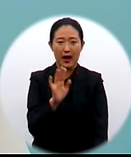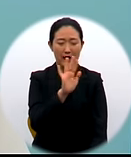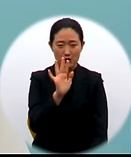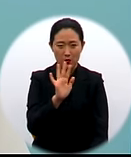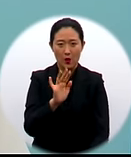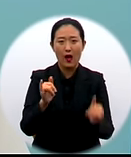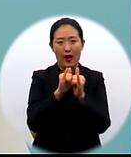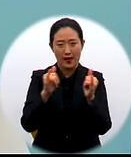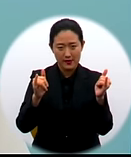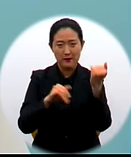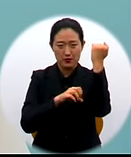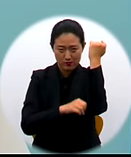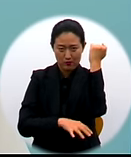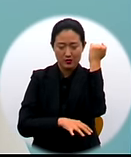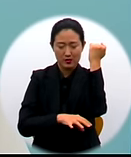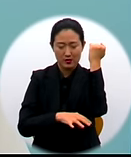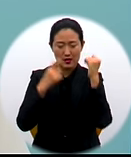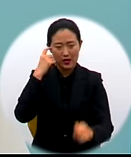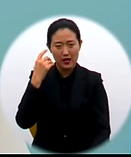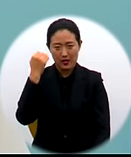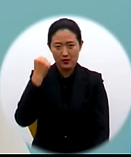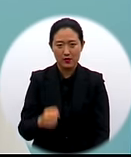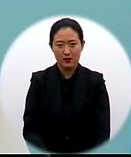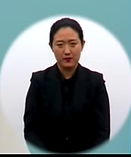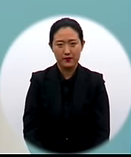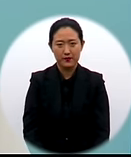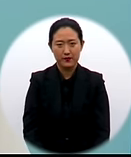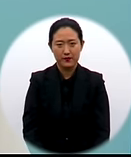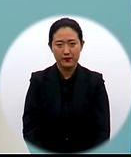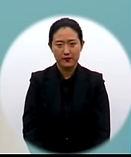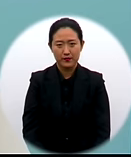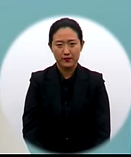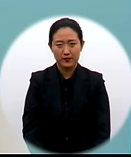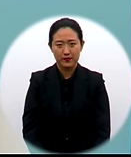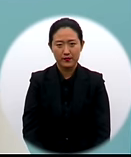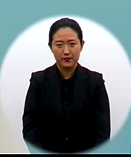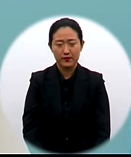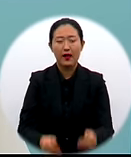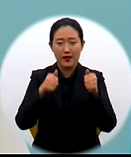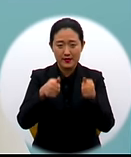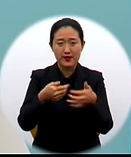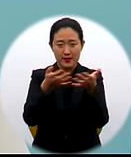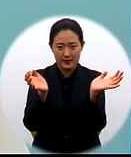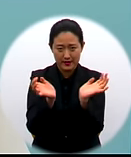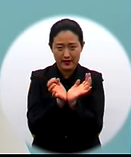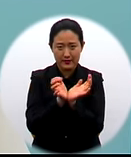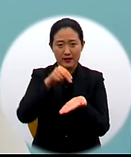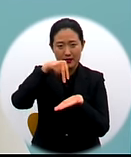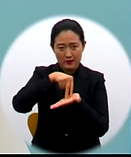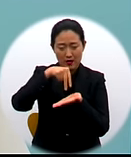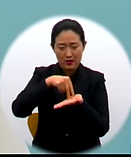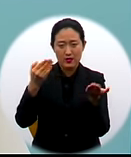기업은 노동자는 냉정하게 말하면 노동자에게 나가는 월급은 비용이었어요. 물건을 만들기 위해서 어쩔 수 없이 집행해야 되는